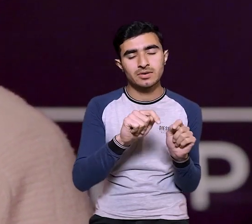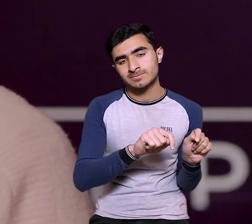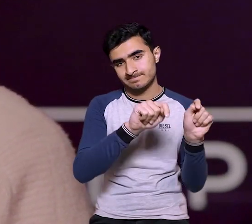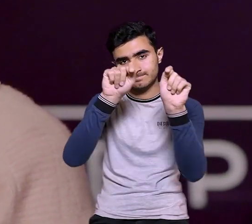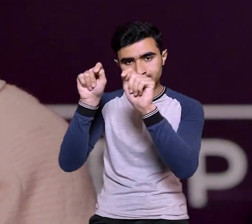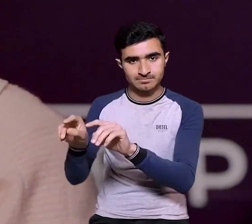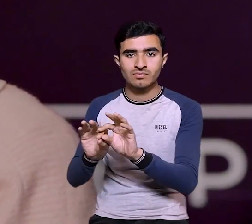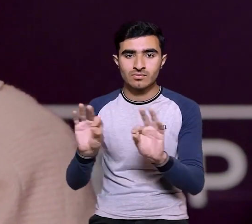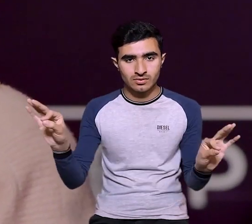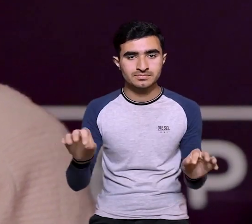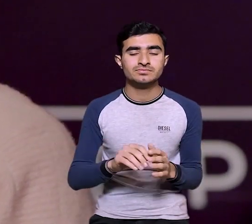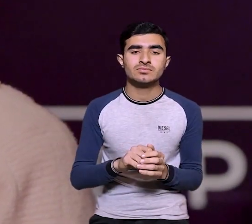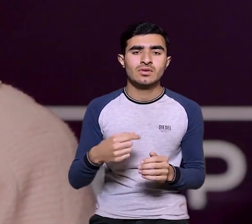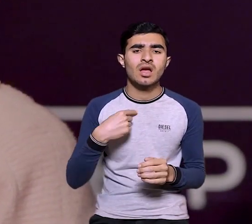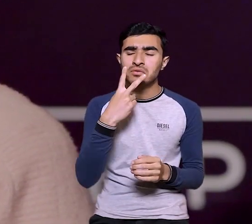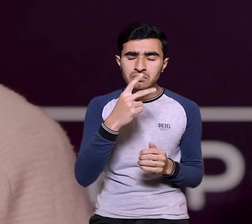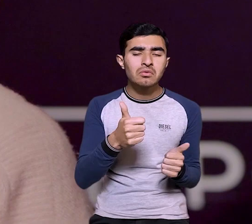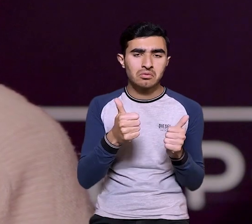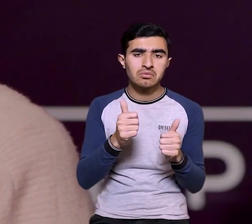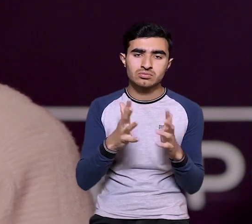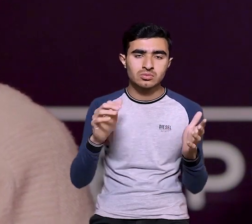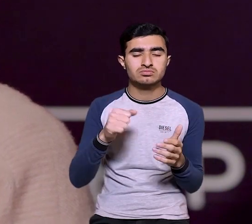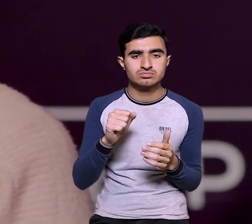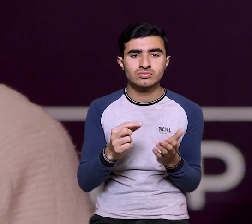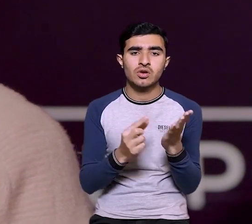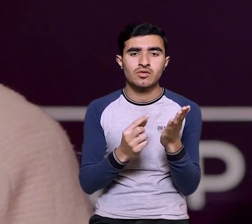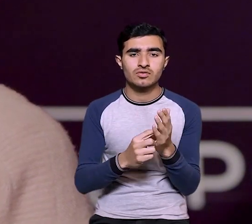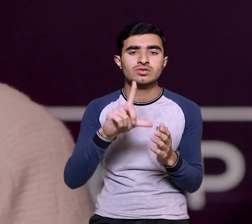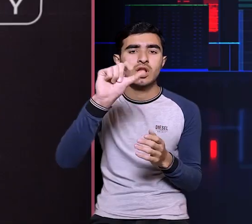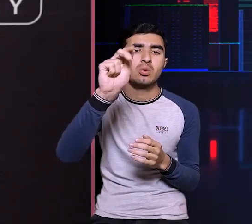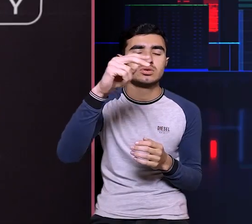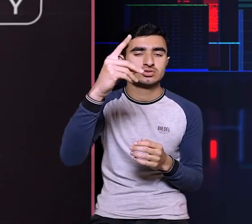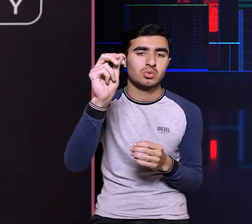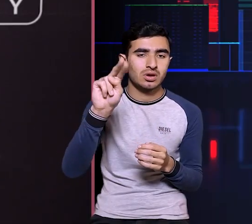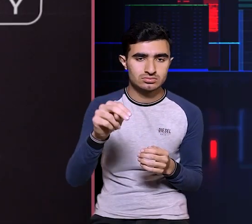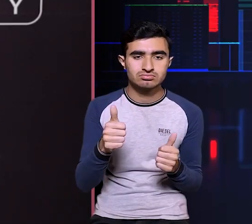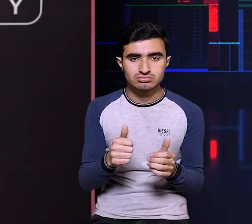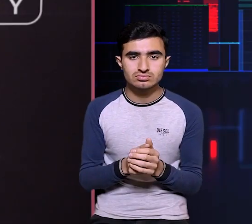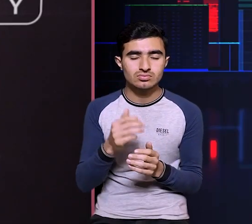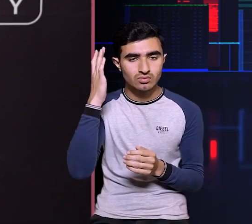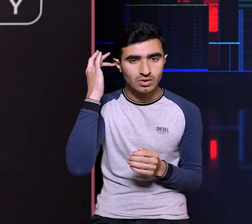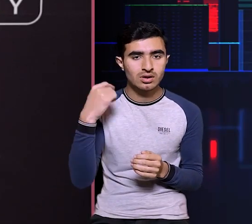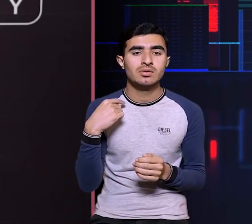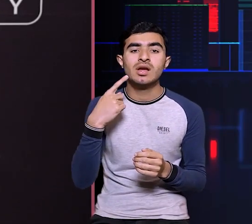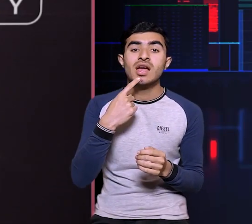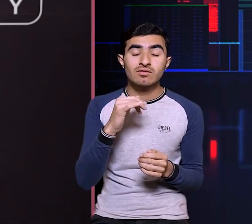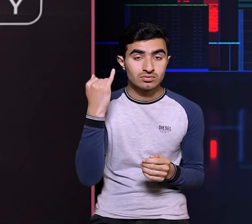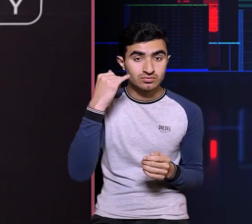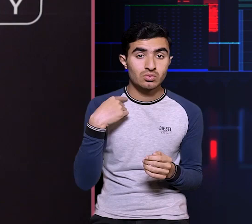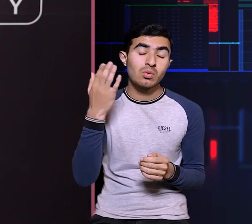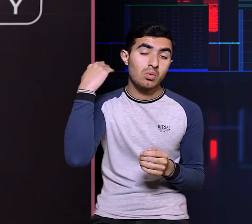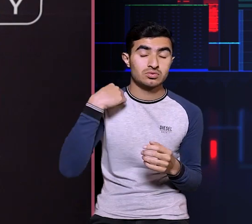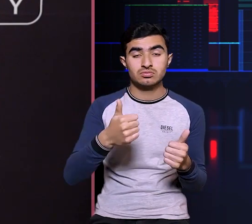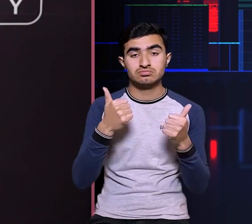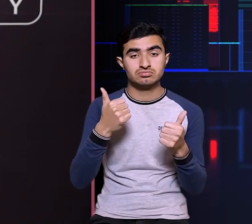to Pakistan after my DTM and age. But I had a good experience with University of London because अगर मैं अब सोचूं, if I think back, so it was a good